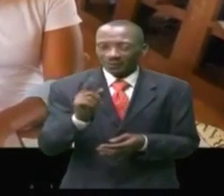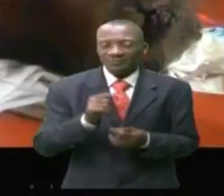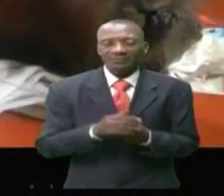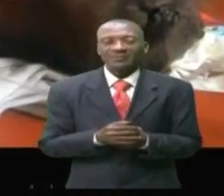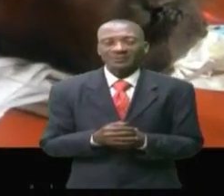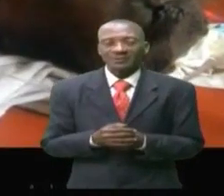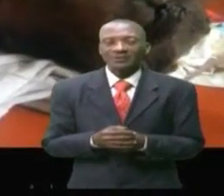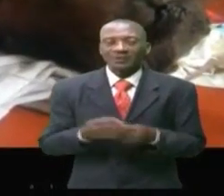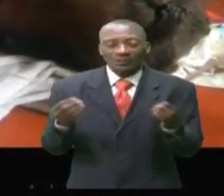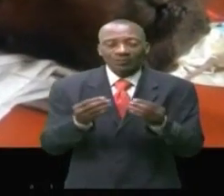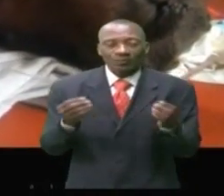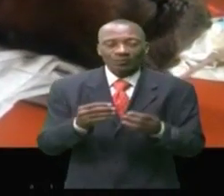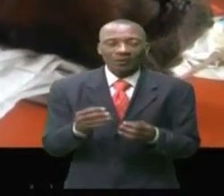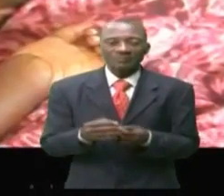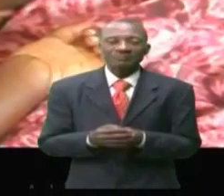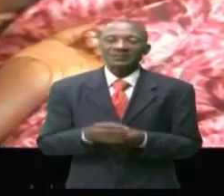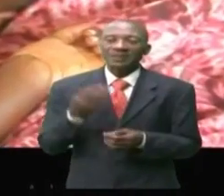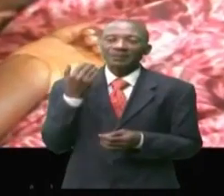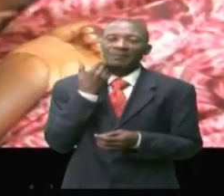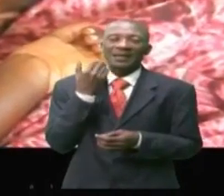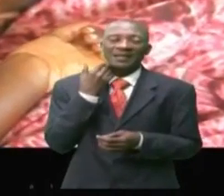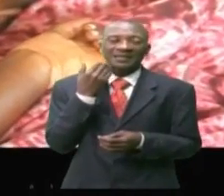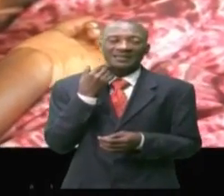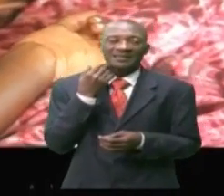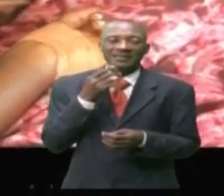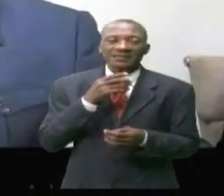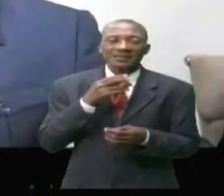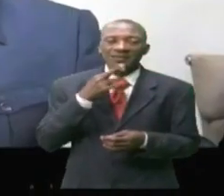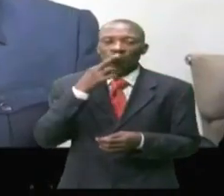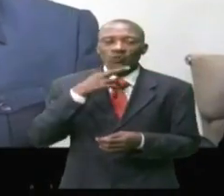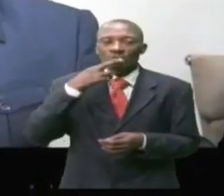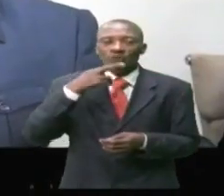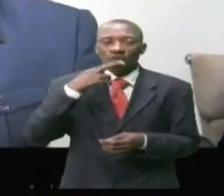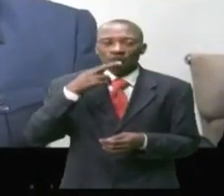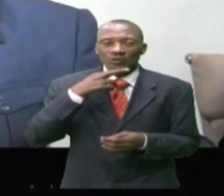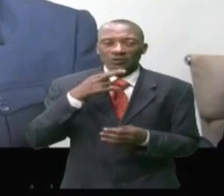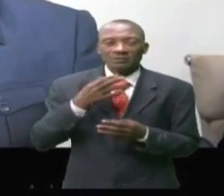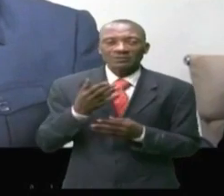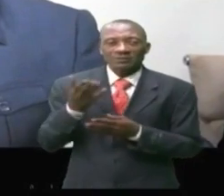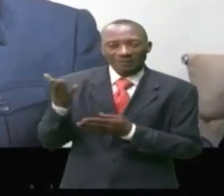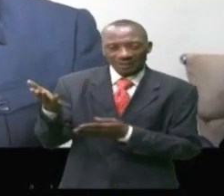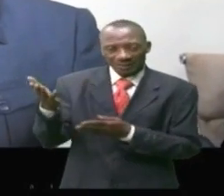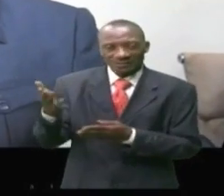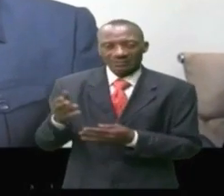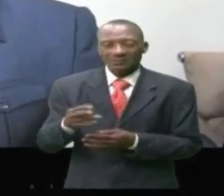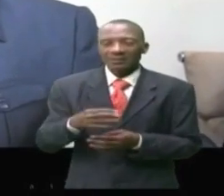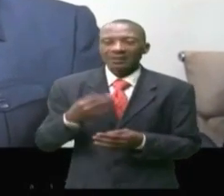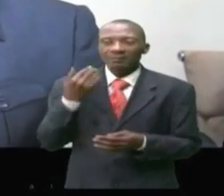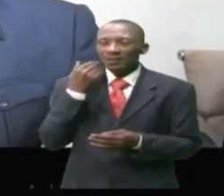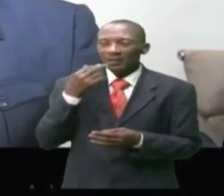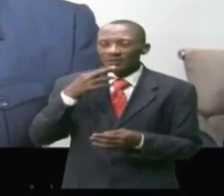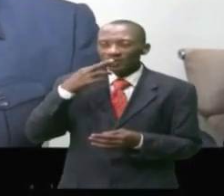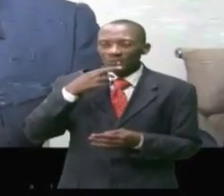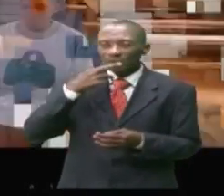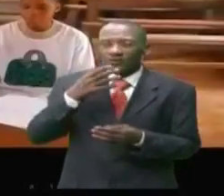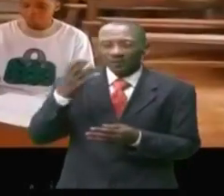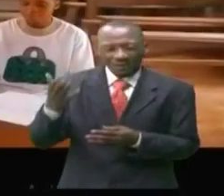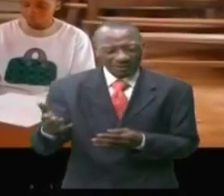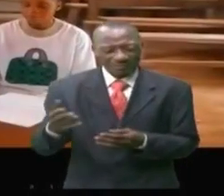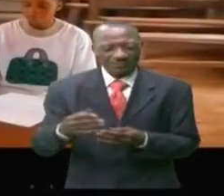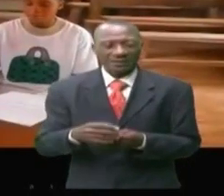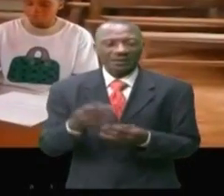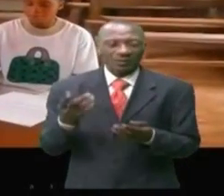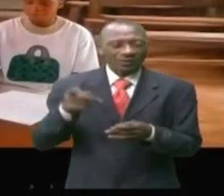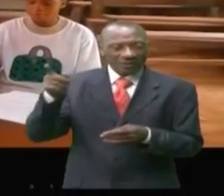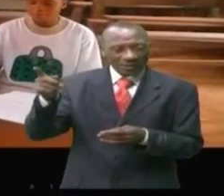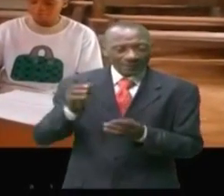l'épidémie de rougeole déclarée au mois de juillet dernier par les gouverneurs de province, les professeurs Nzanza Bombiti Jarobert. Pour la rentrée de ce 4 septembre